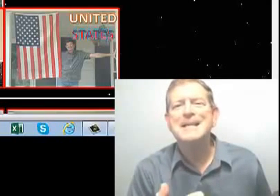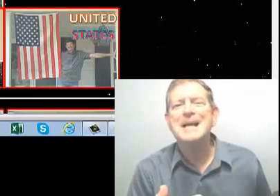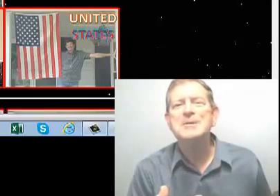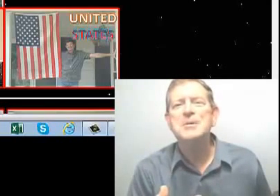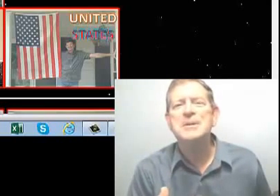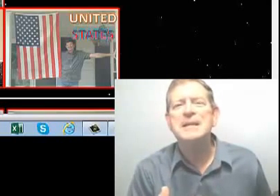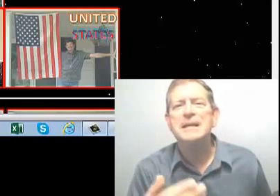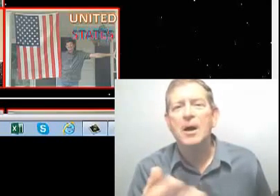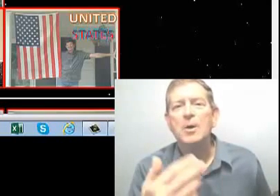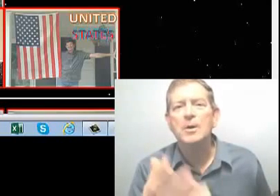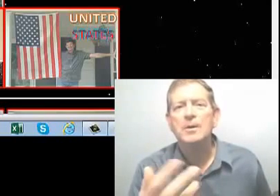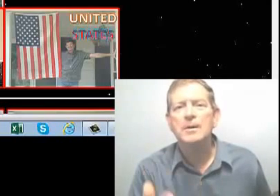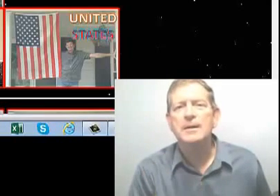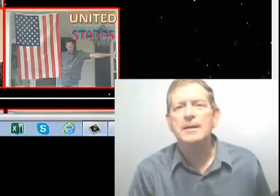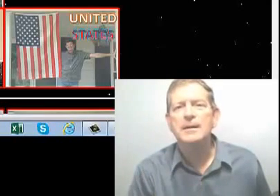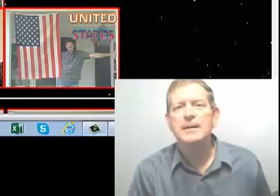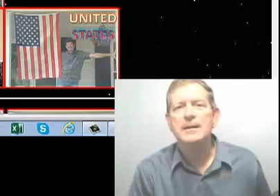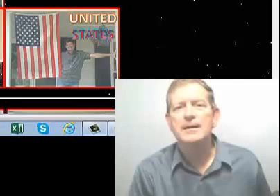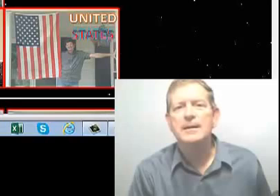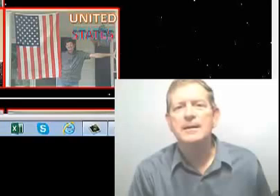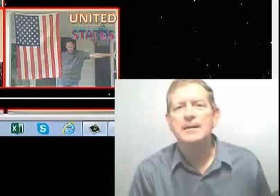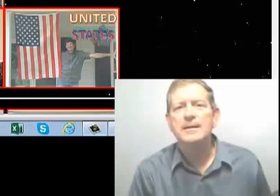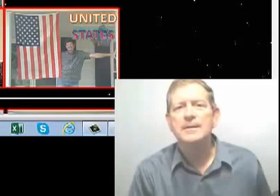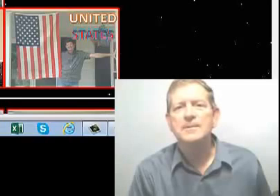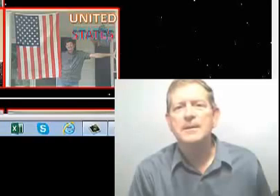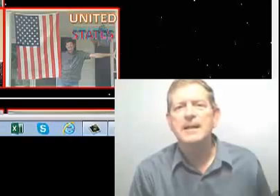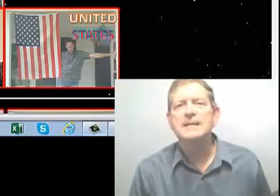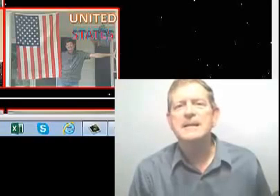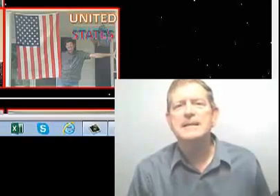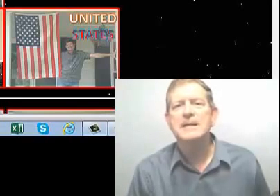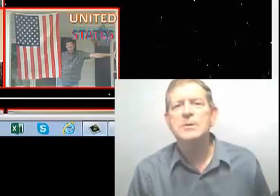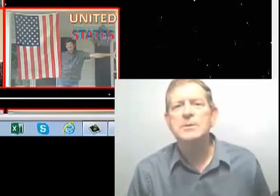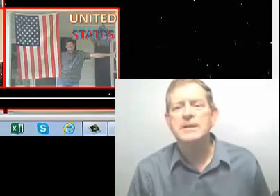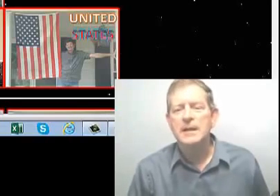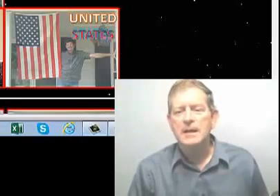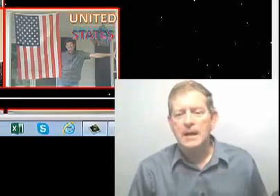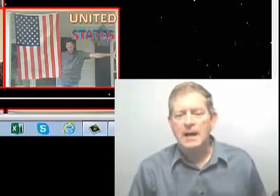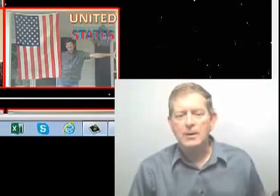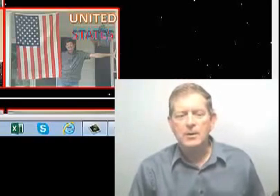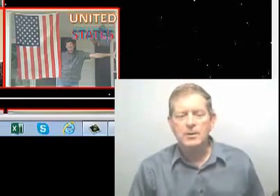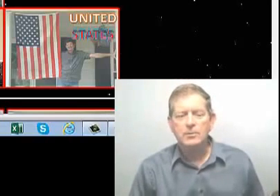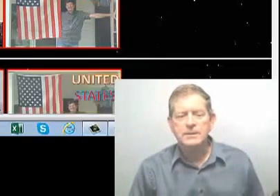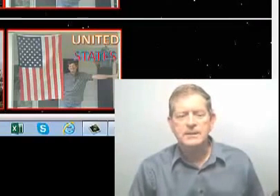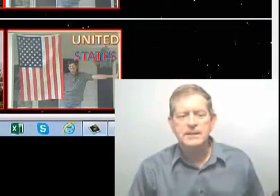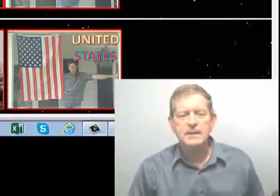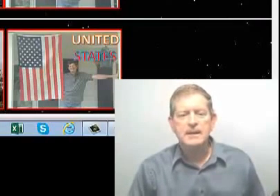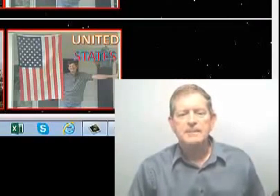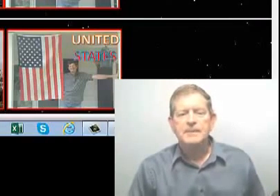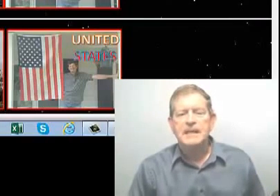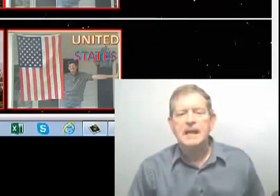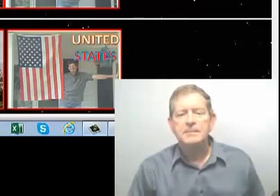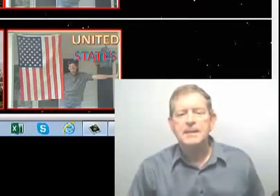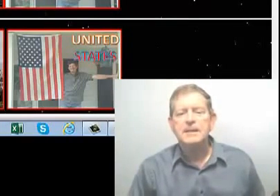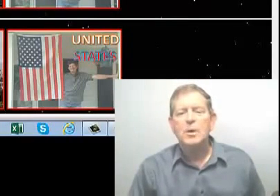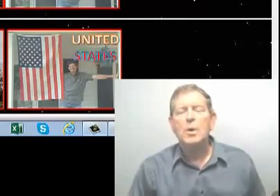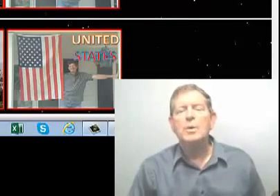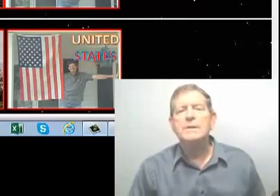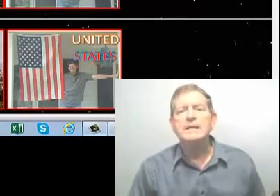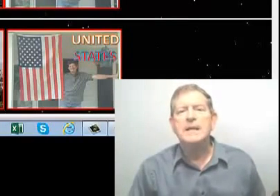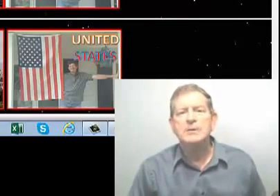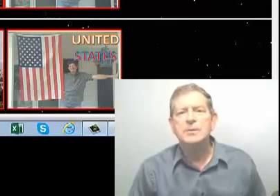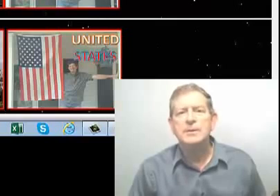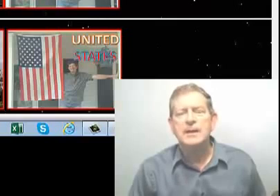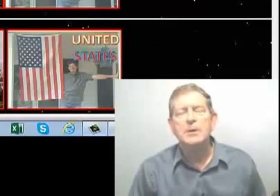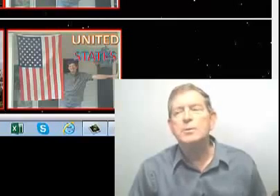Les États-Unis. Encore. Oui, les États-Unis. Alors, on dit, il habite